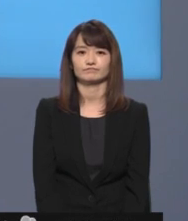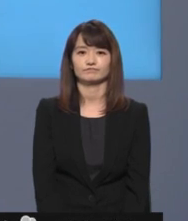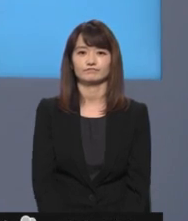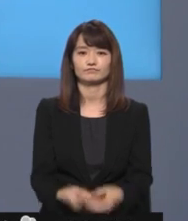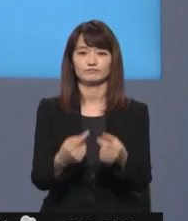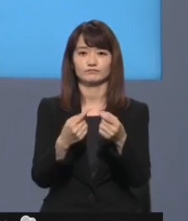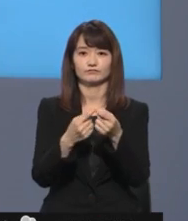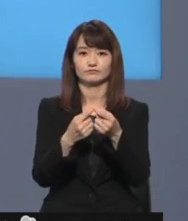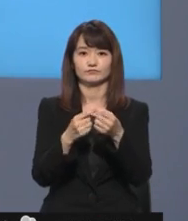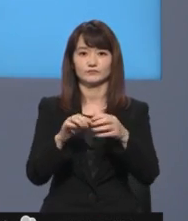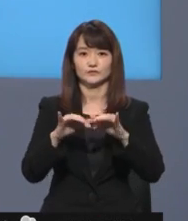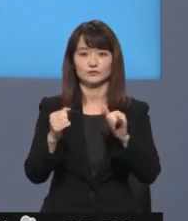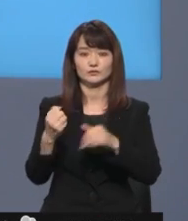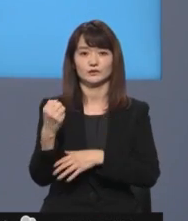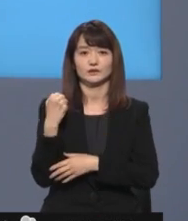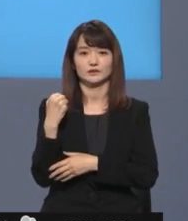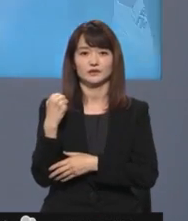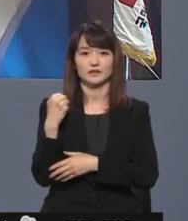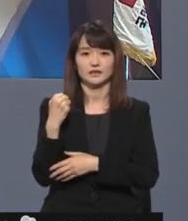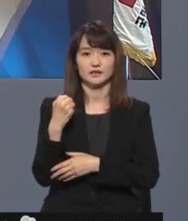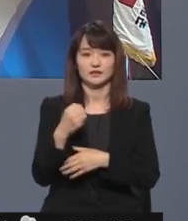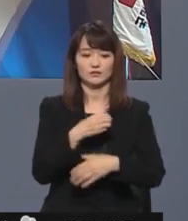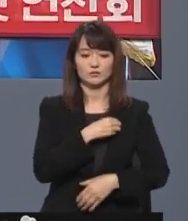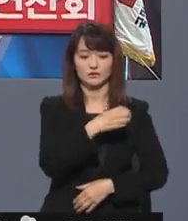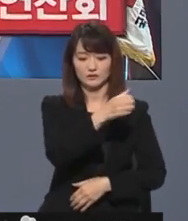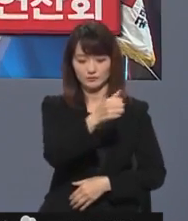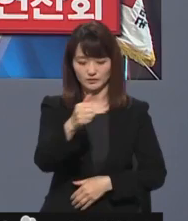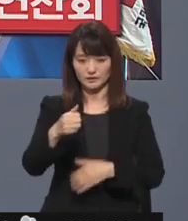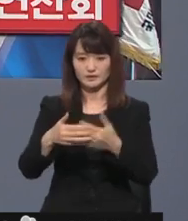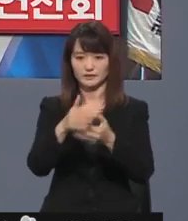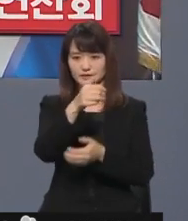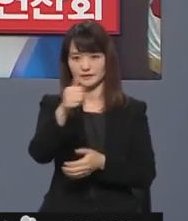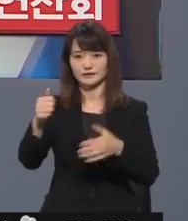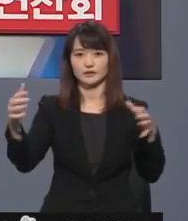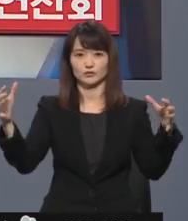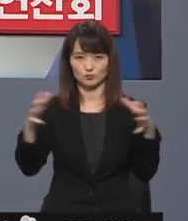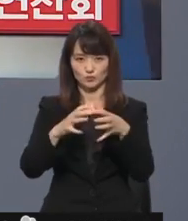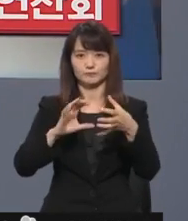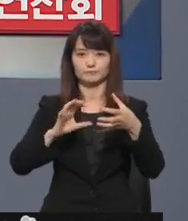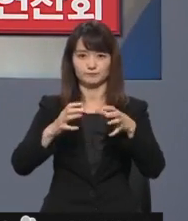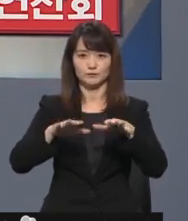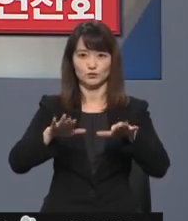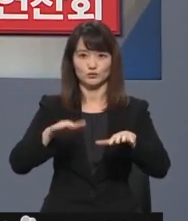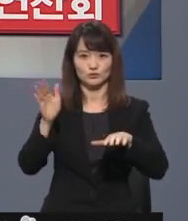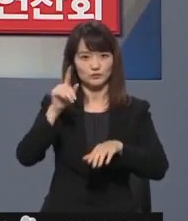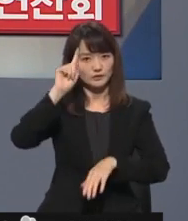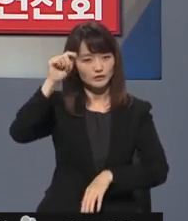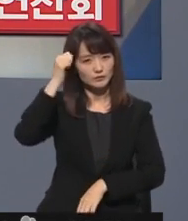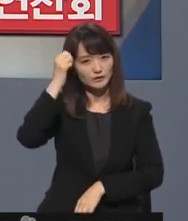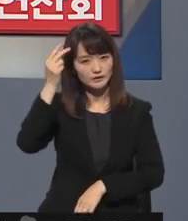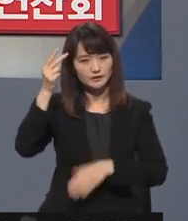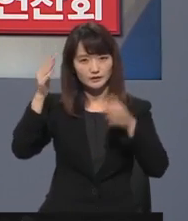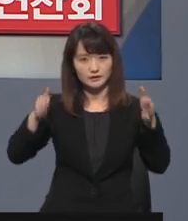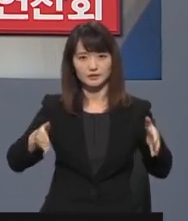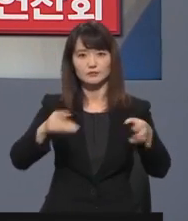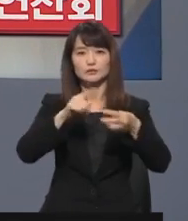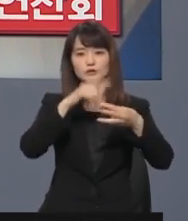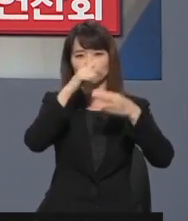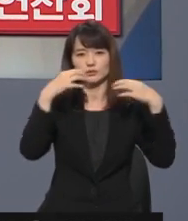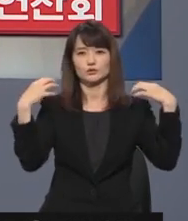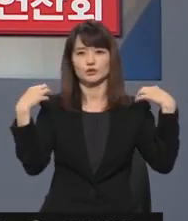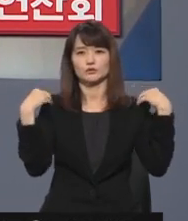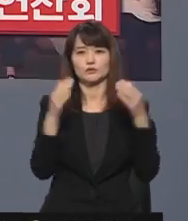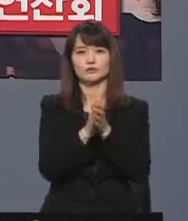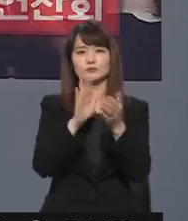국민의 힘 연찬회 국민의 이미 오늘 l 1박 2일의 일정으로 윤석렬 정부 출범 이후 첫 연천